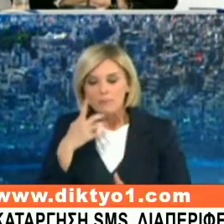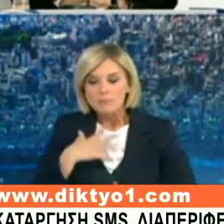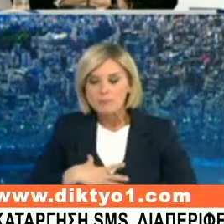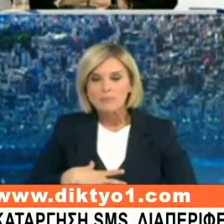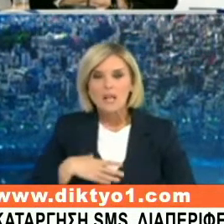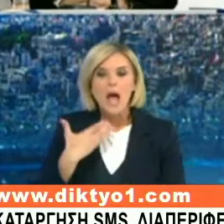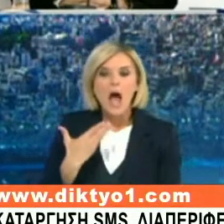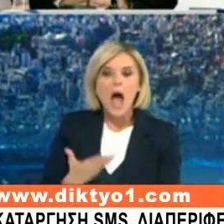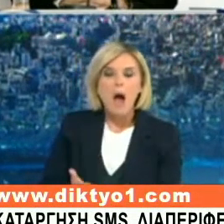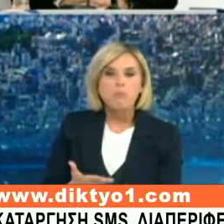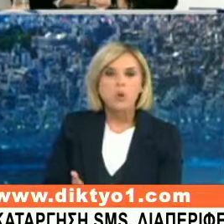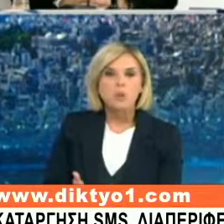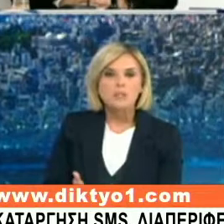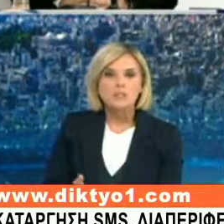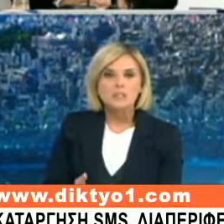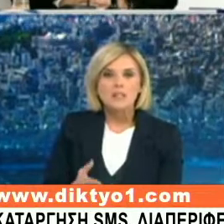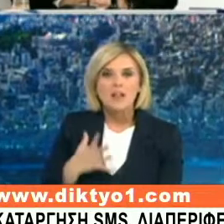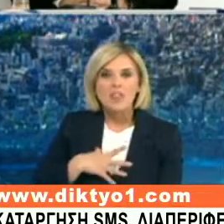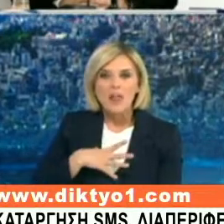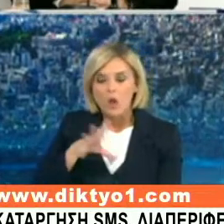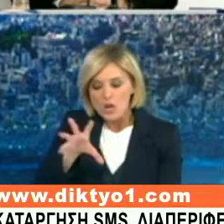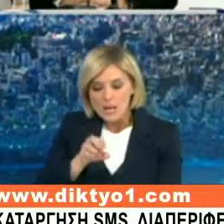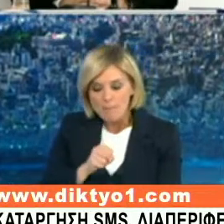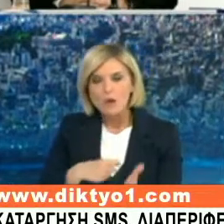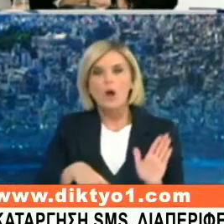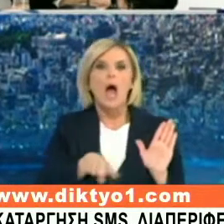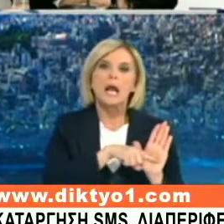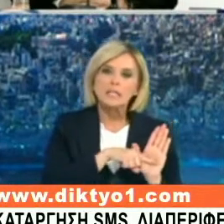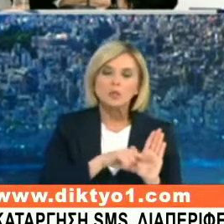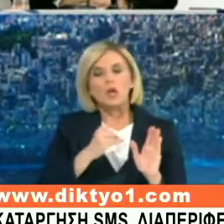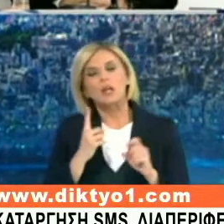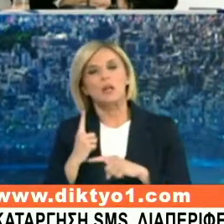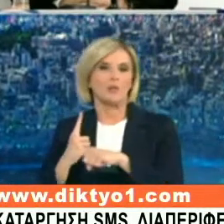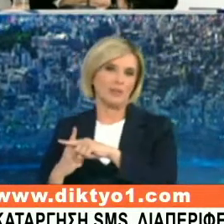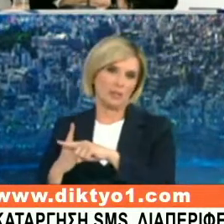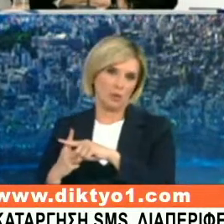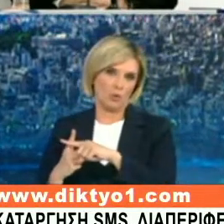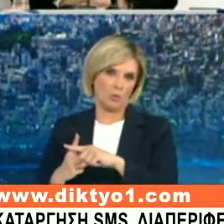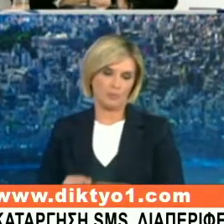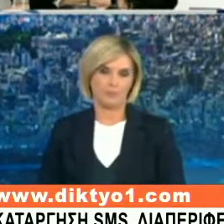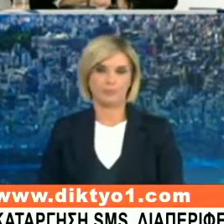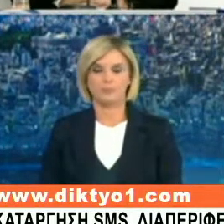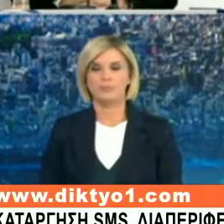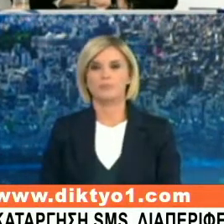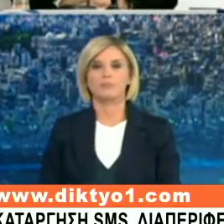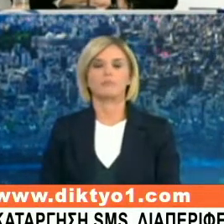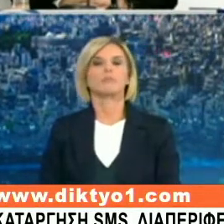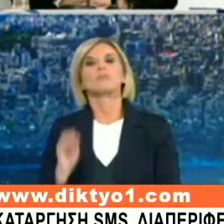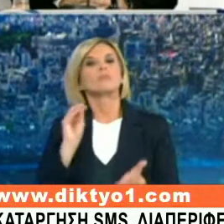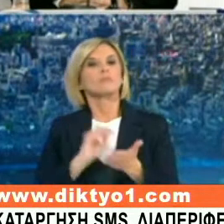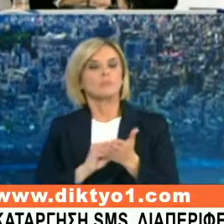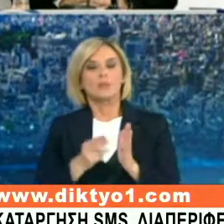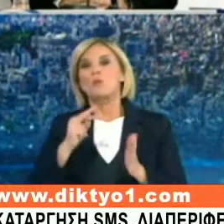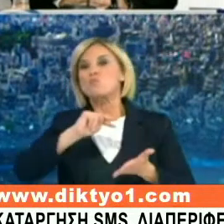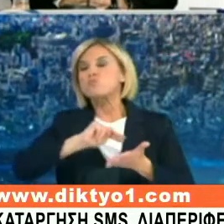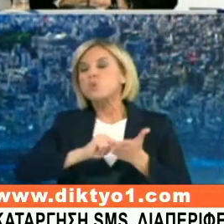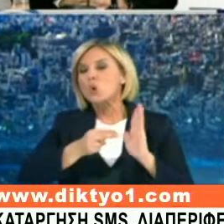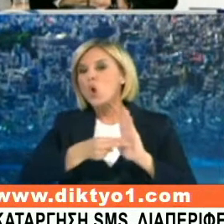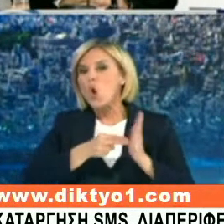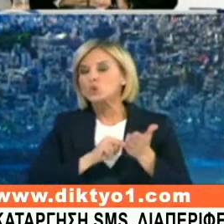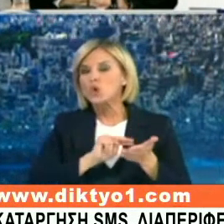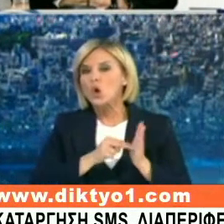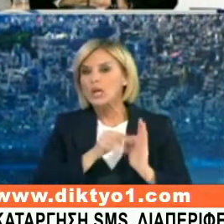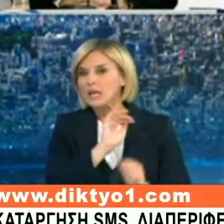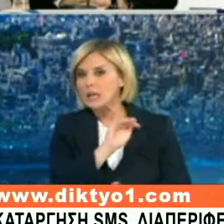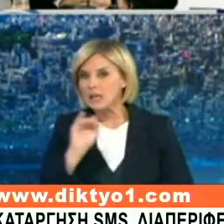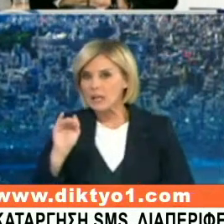το αποτέλεσμα του τεστ. Κατά το διάστημα αυτό, απευθύνουμε ισχυρή σύσταση για τακτικά διαγνωστικά τεστ σε όλους τους πολίτες